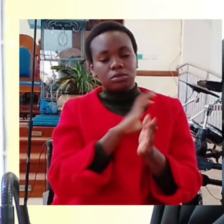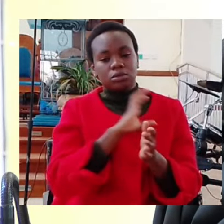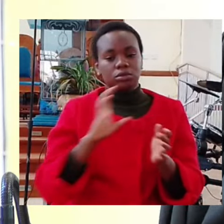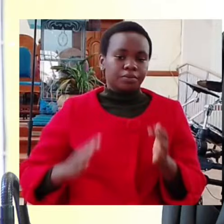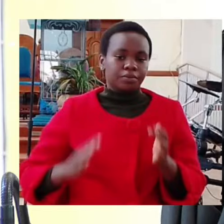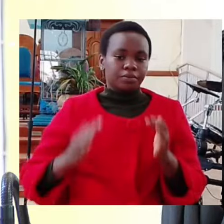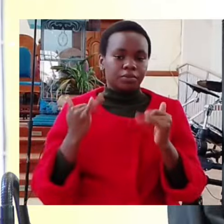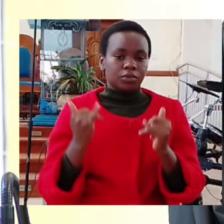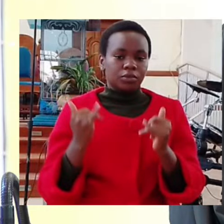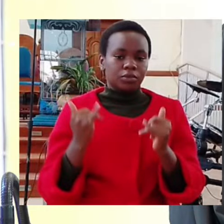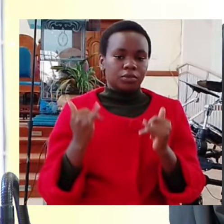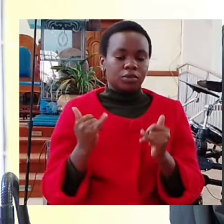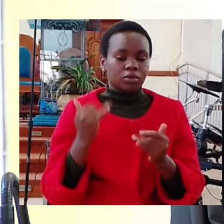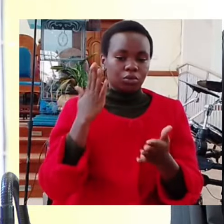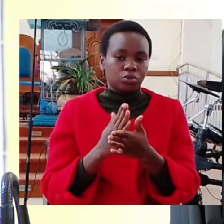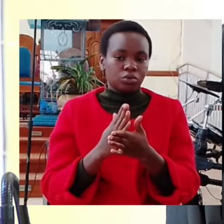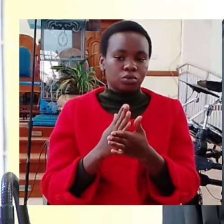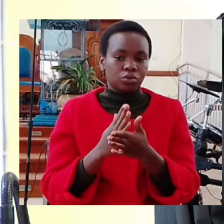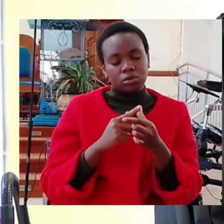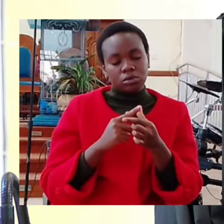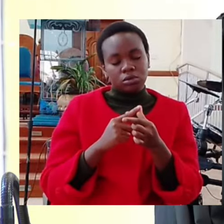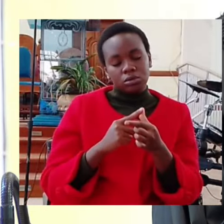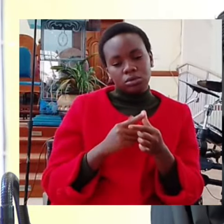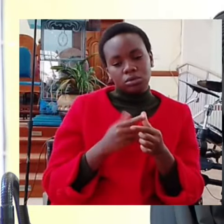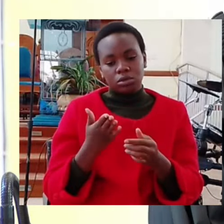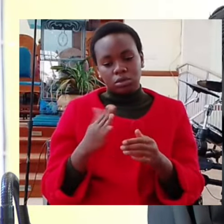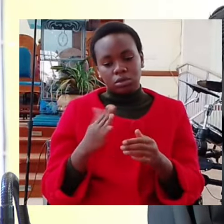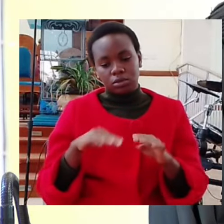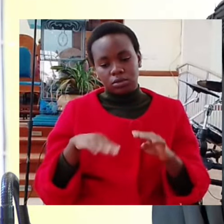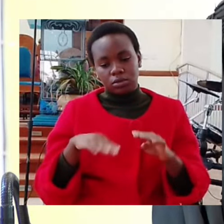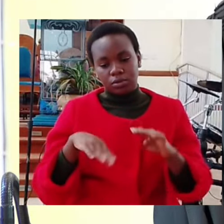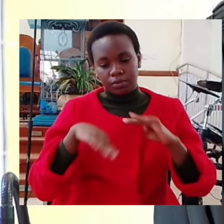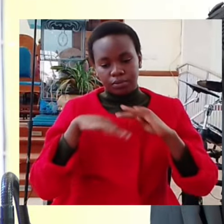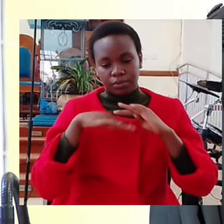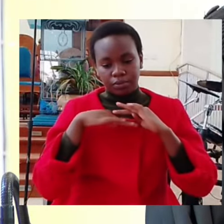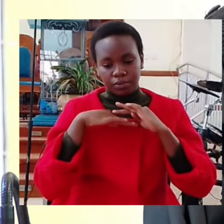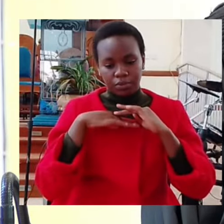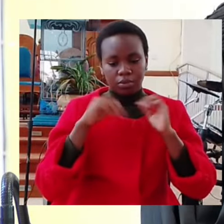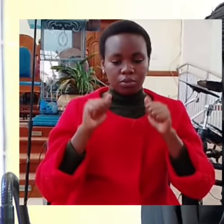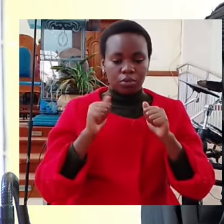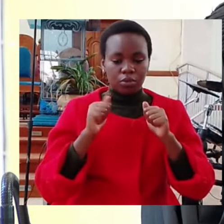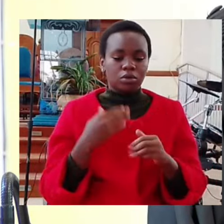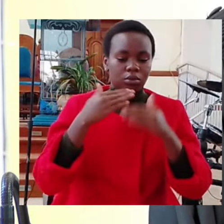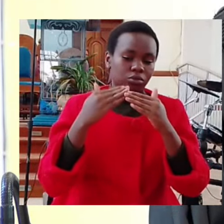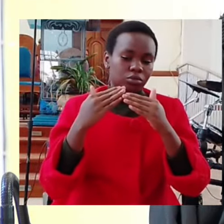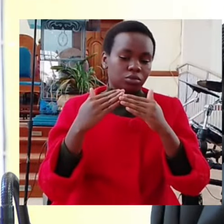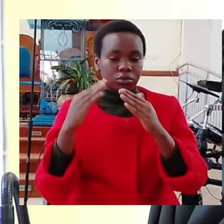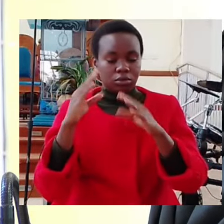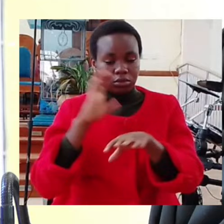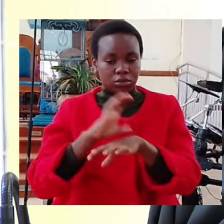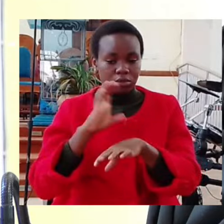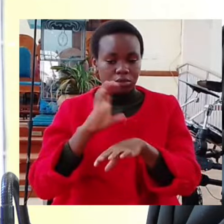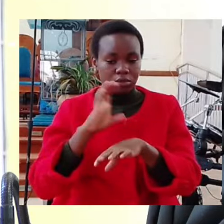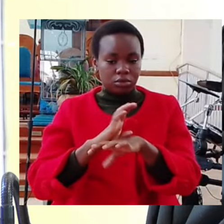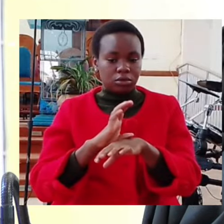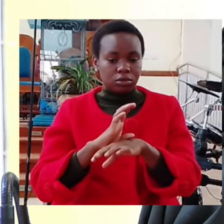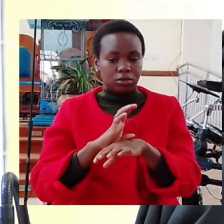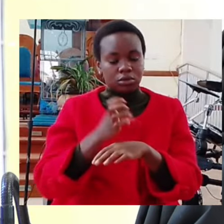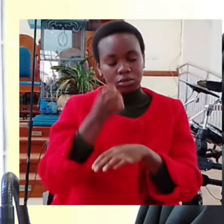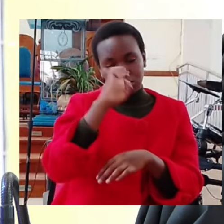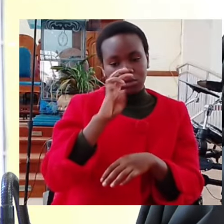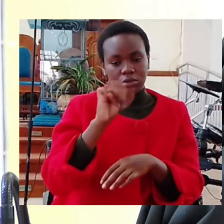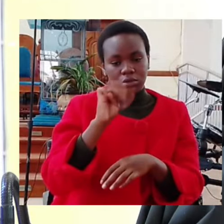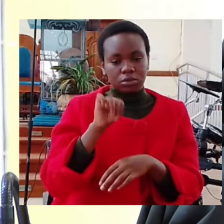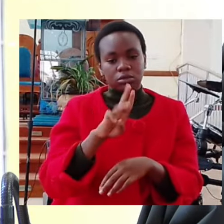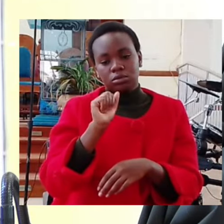ati ithue ni tuthiete na mbere tukiiganagia riu tutingiuga ni turenda gwaka kanitha torelda murage uga wira witu riu ni